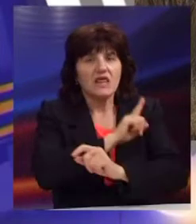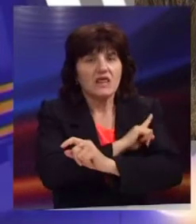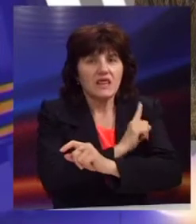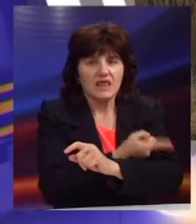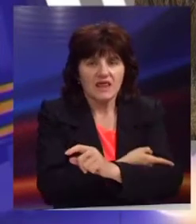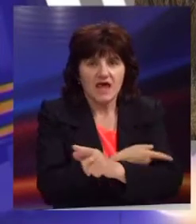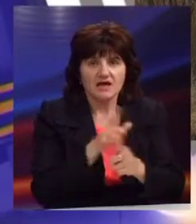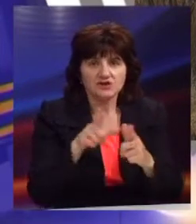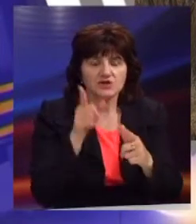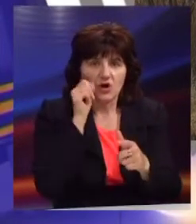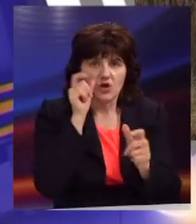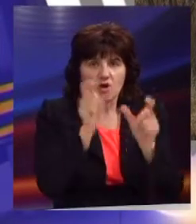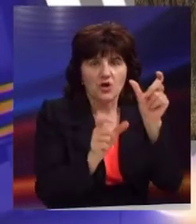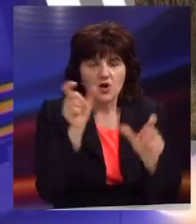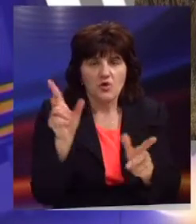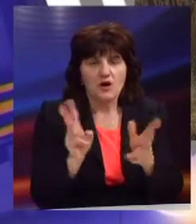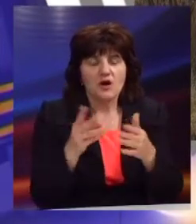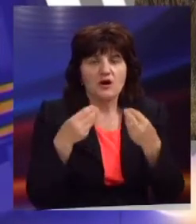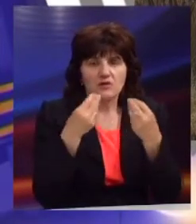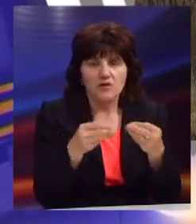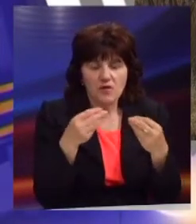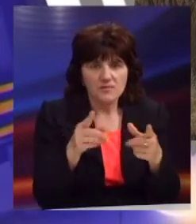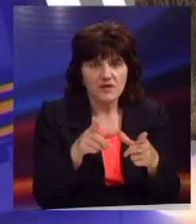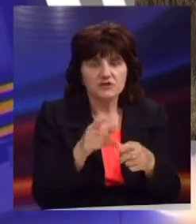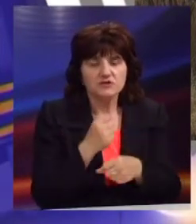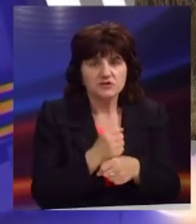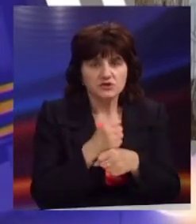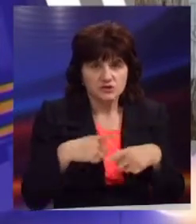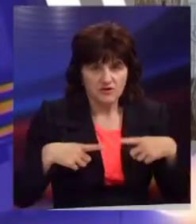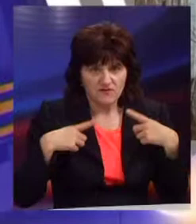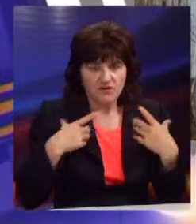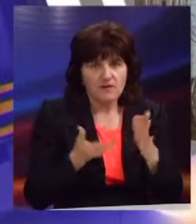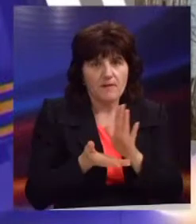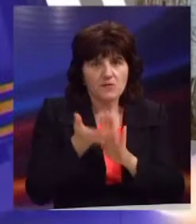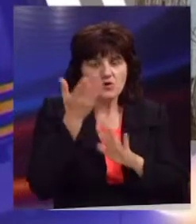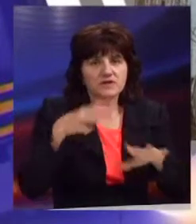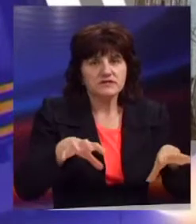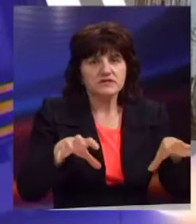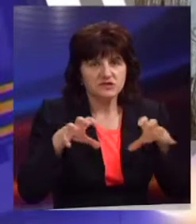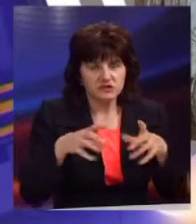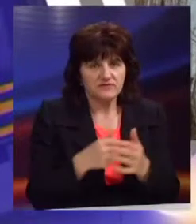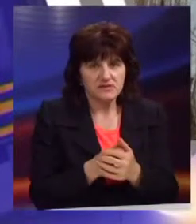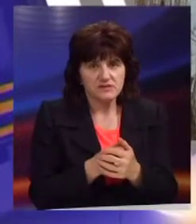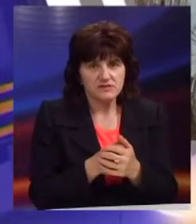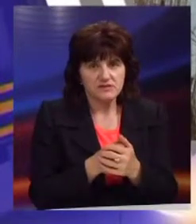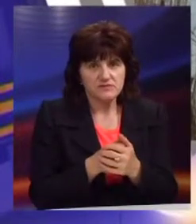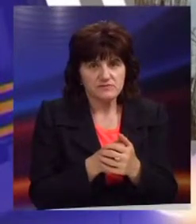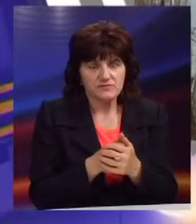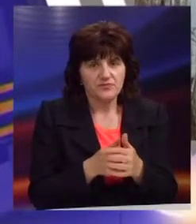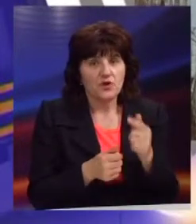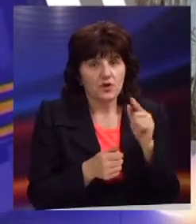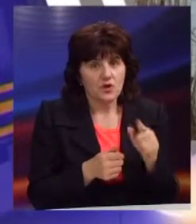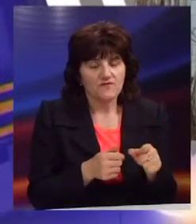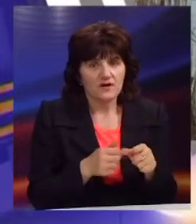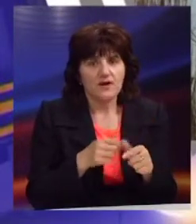jačanje i uloga civilnog sektora u zaštiti i očuvanju životne sredine i podizanje svesti široj javnosti. Na